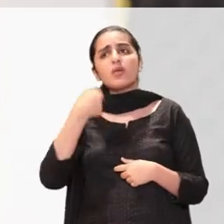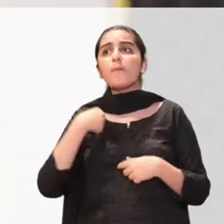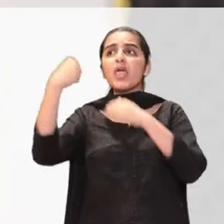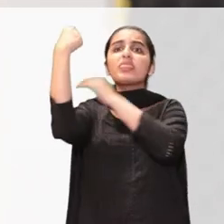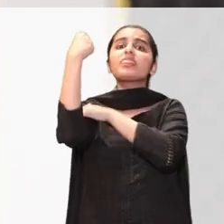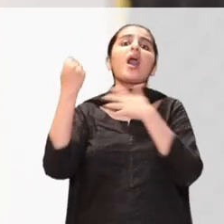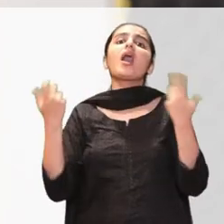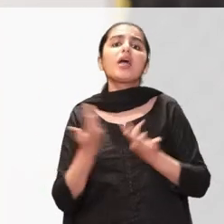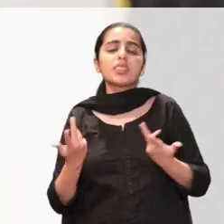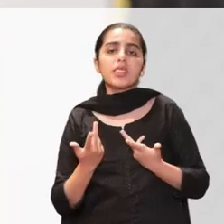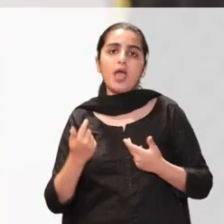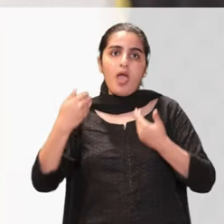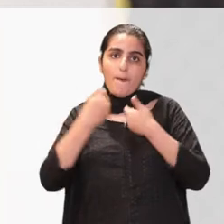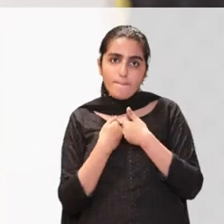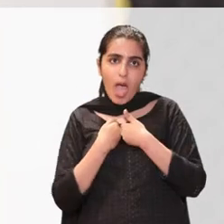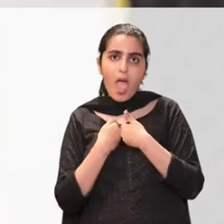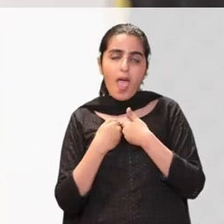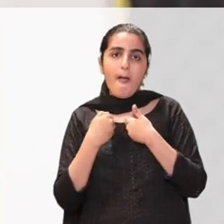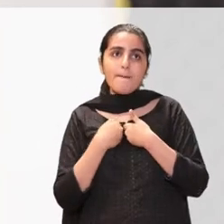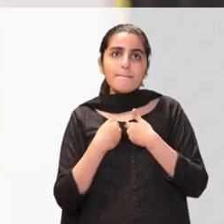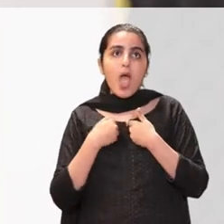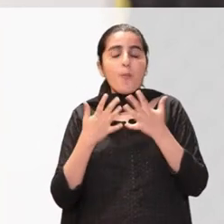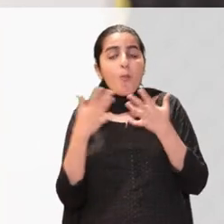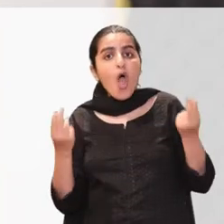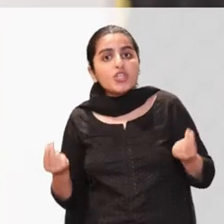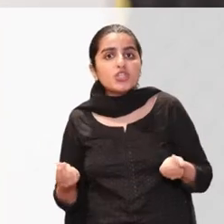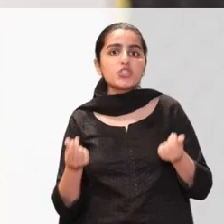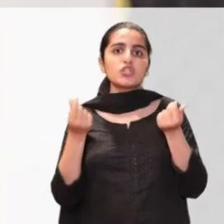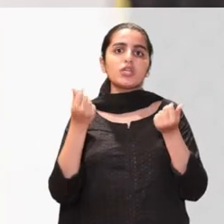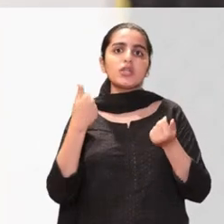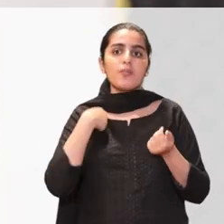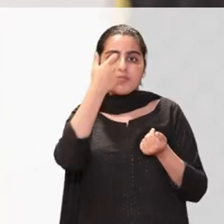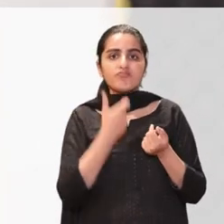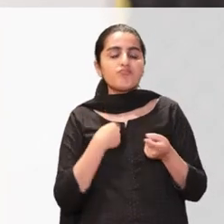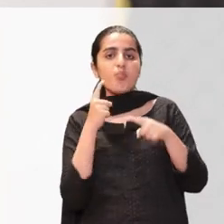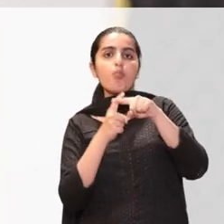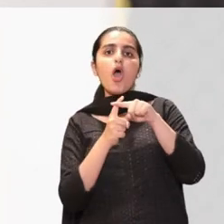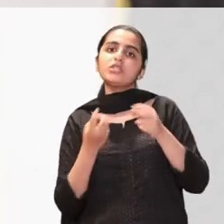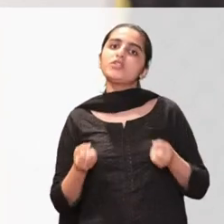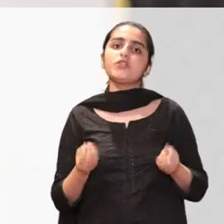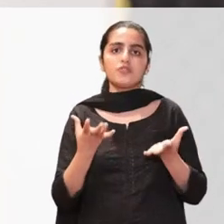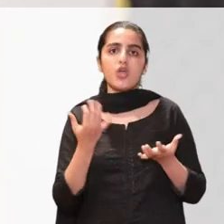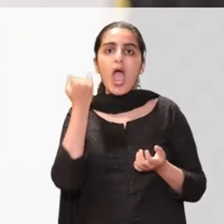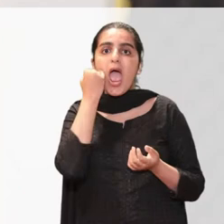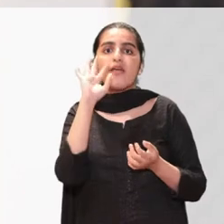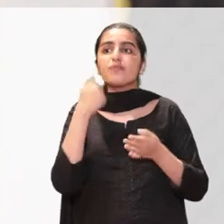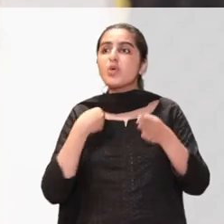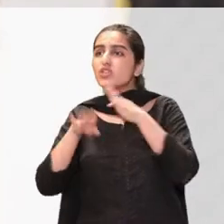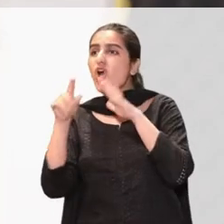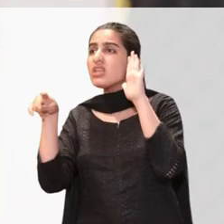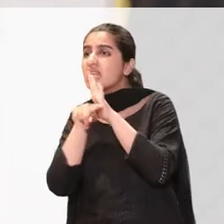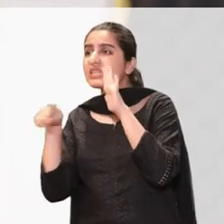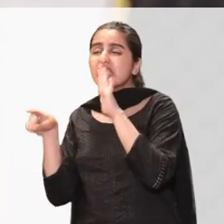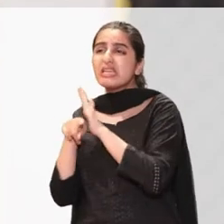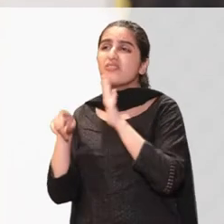भी तो कल दिया गया भी सुबह होनी है रात थोड़ी हो रही है यह तो बस तीन चार घंटे के बाद अब एंड में इसमें अग्नि अक्सर ऐसा होता है